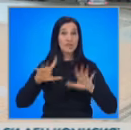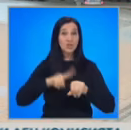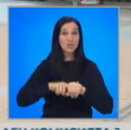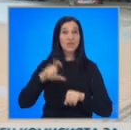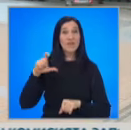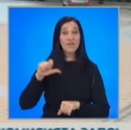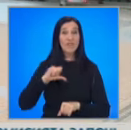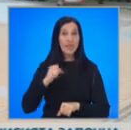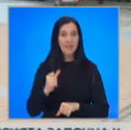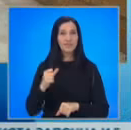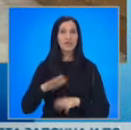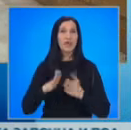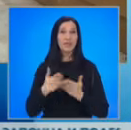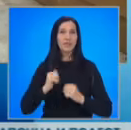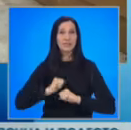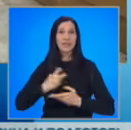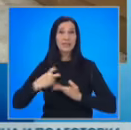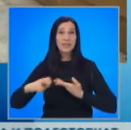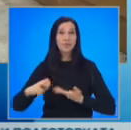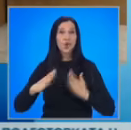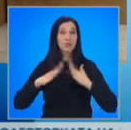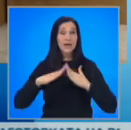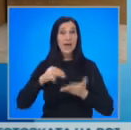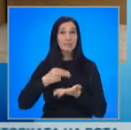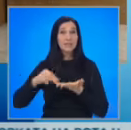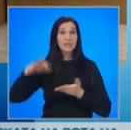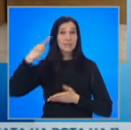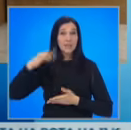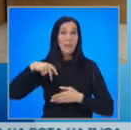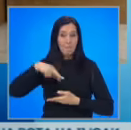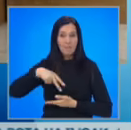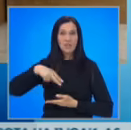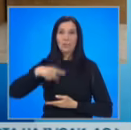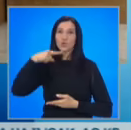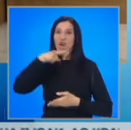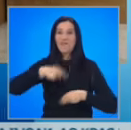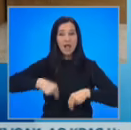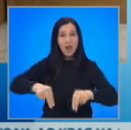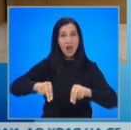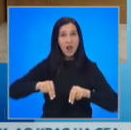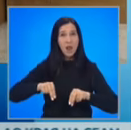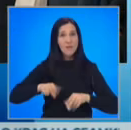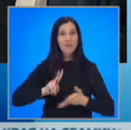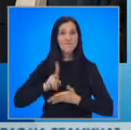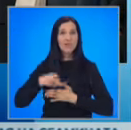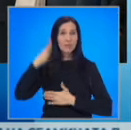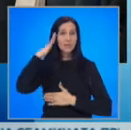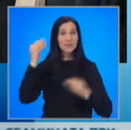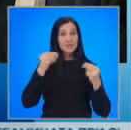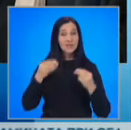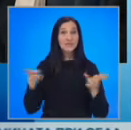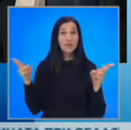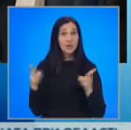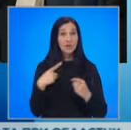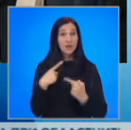Янев и членовете на кабинета му излязоха от сградата на администрацията на президента и пеша по червен килим влязоха в Министерския съвет. След кратък